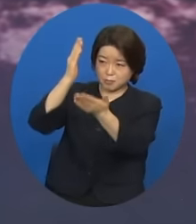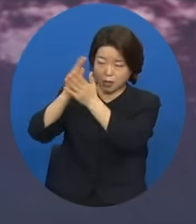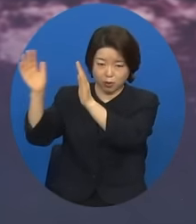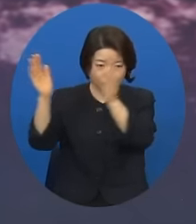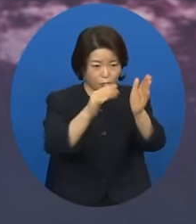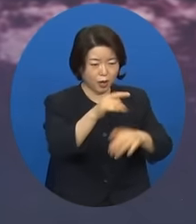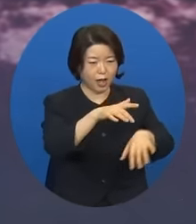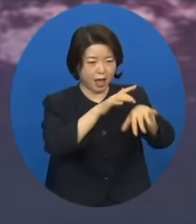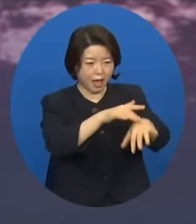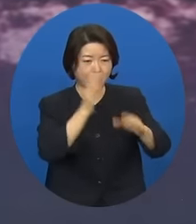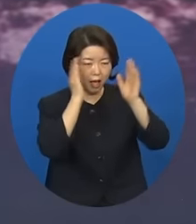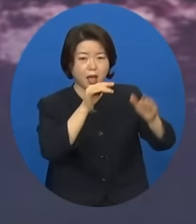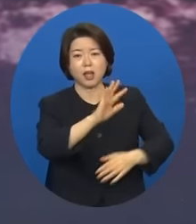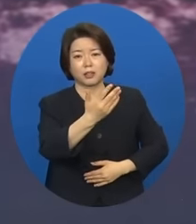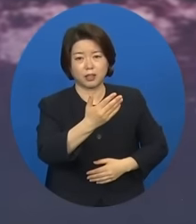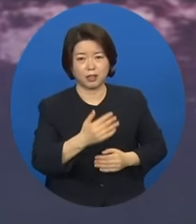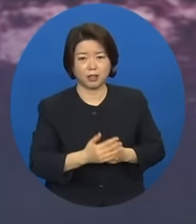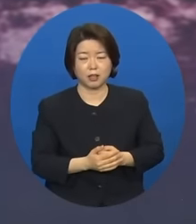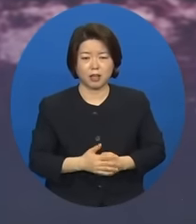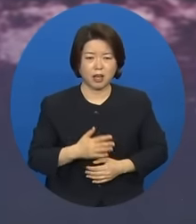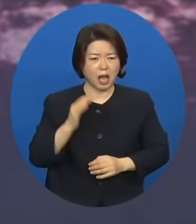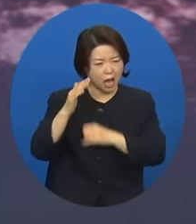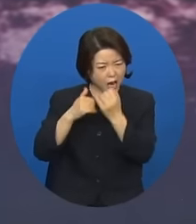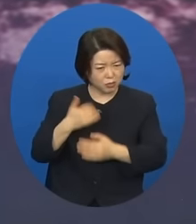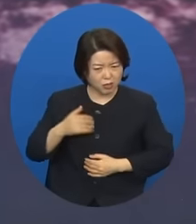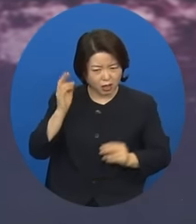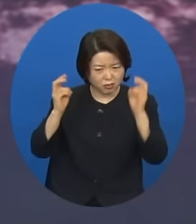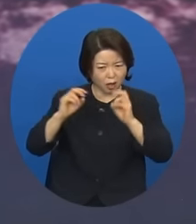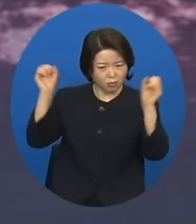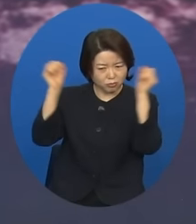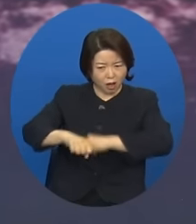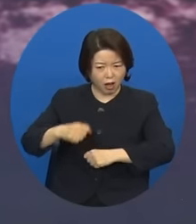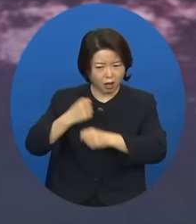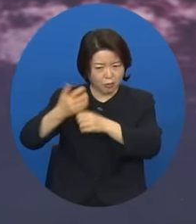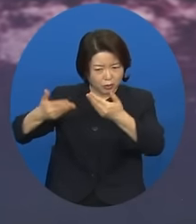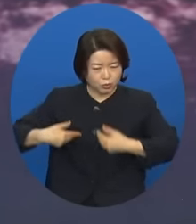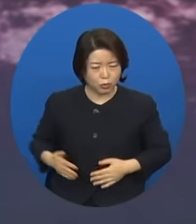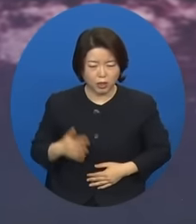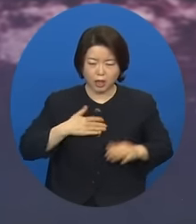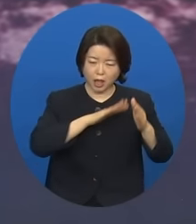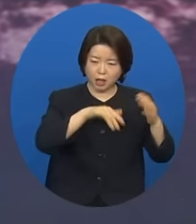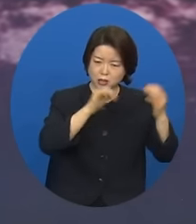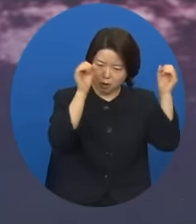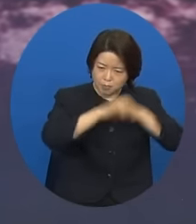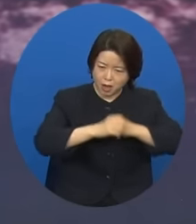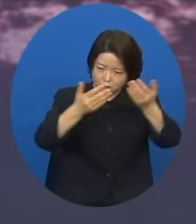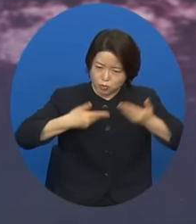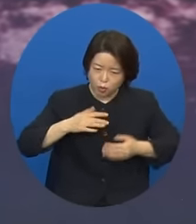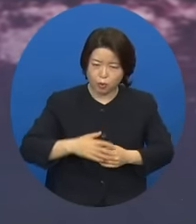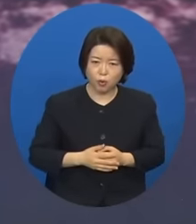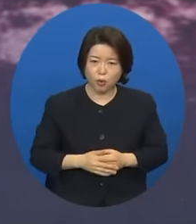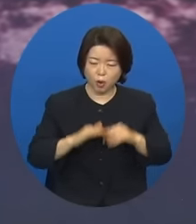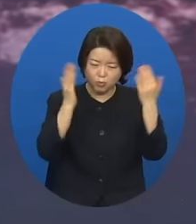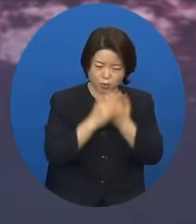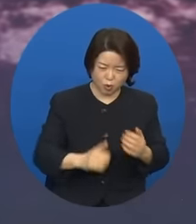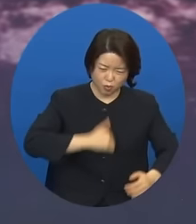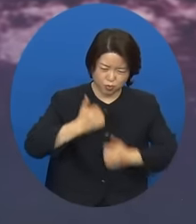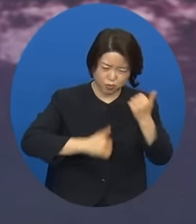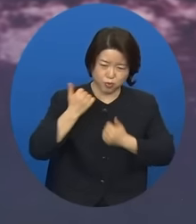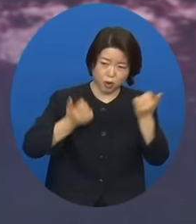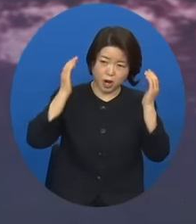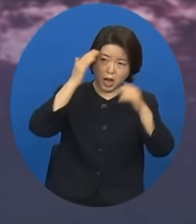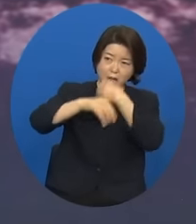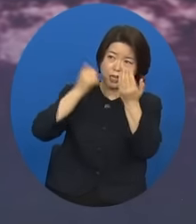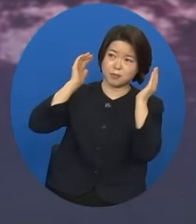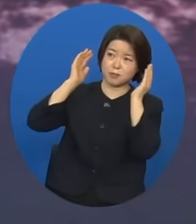분명 하는 거예 하나님이 내 사업을 망하게 하셨어 하나님이 우리 가정을 파괴하 이렇게 모든 분노를 하나님께 돌리게 한